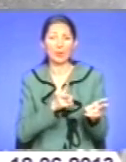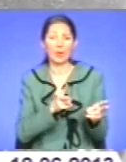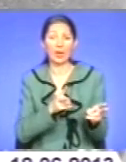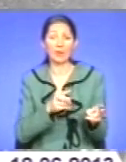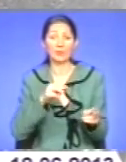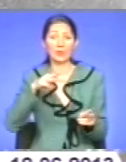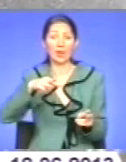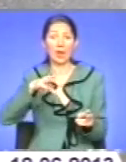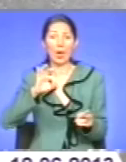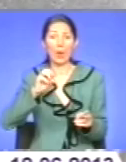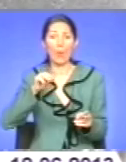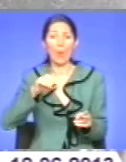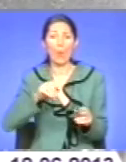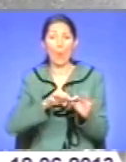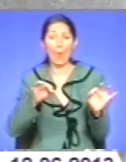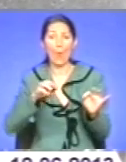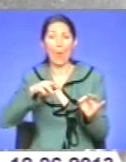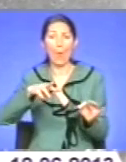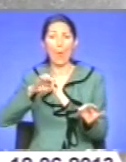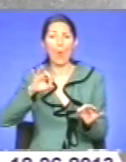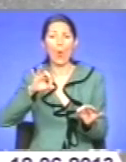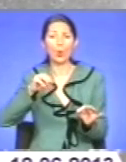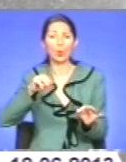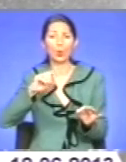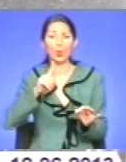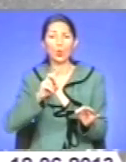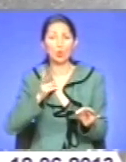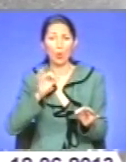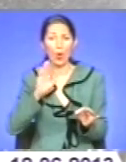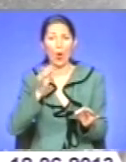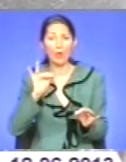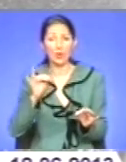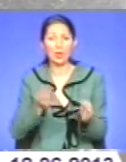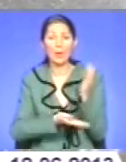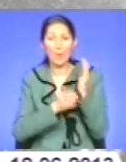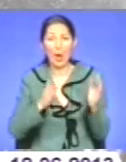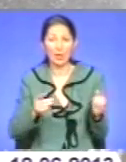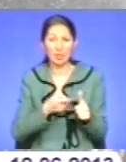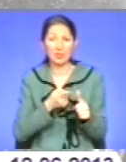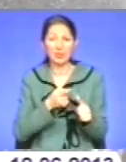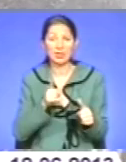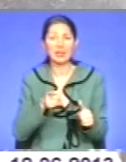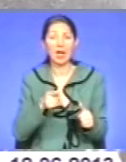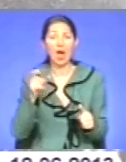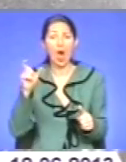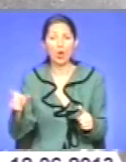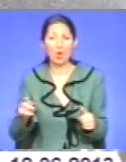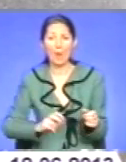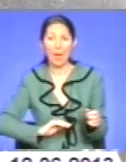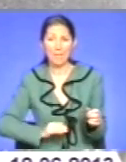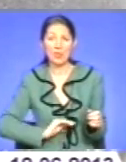Мотузковий парк так називається. Але там особа, яка підприємець, яка відповідальна за експлуатацію